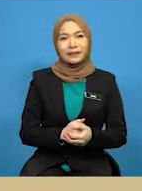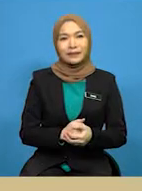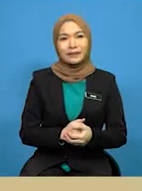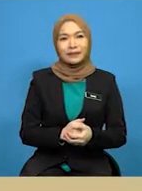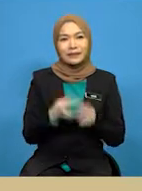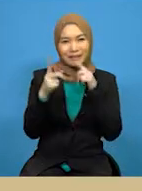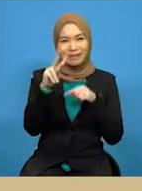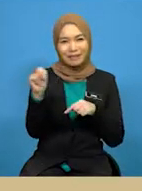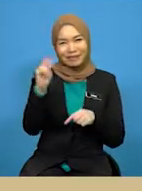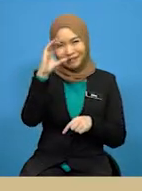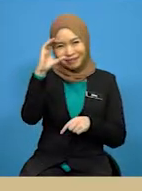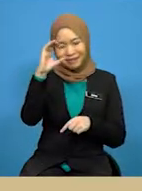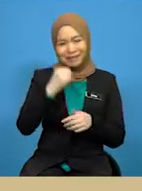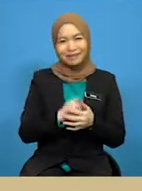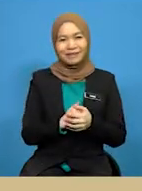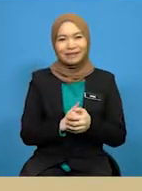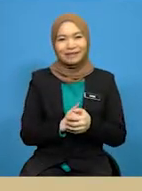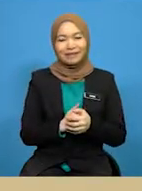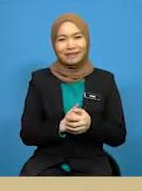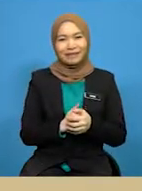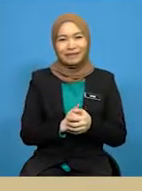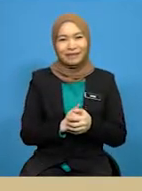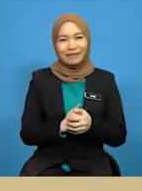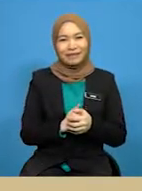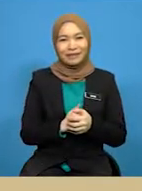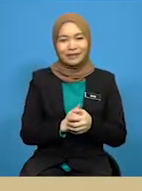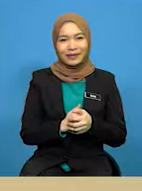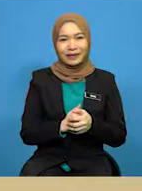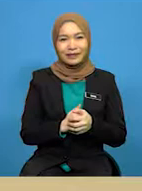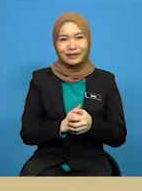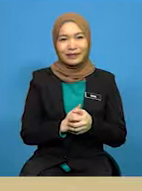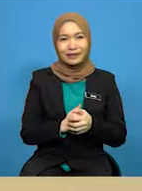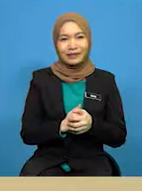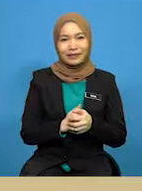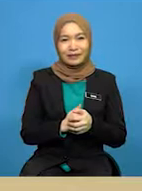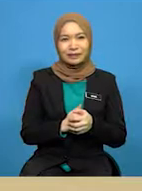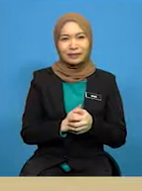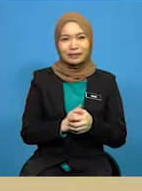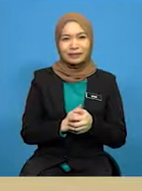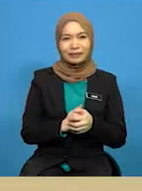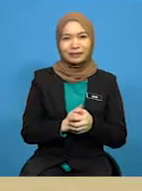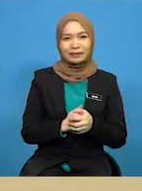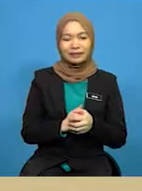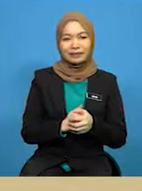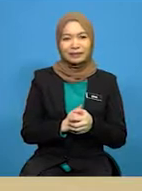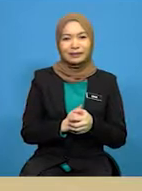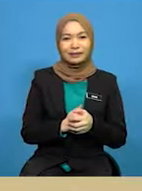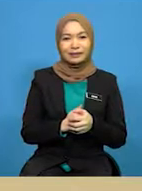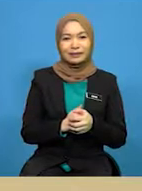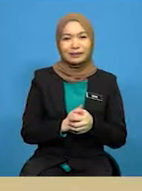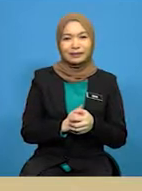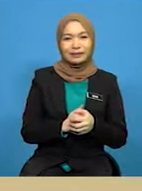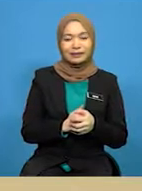Jawapannya adalah C. Inflasi, pengangguran dan imbangan pembayaran adalah pemboleh ubah makroekonomi.